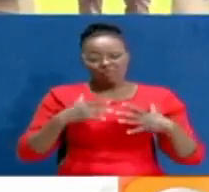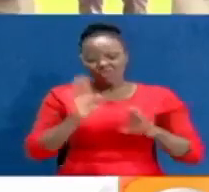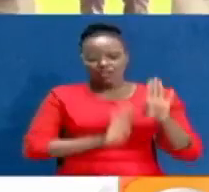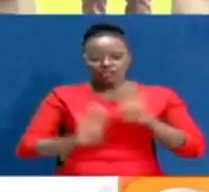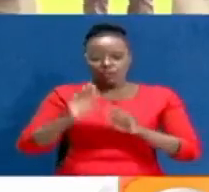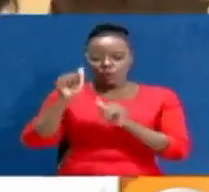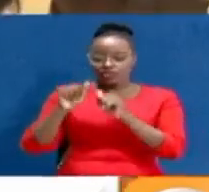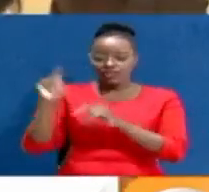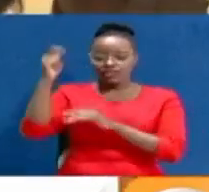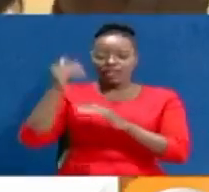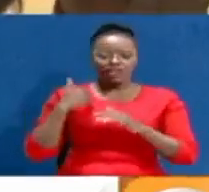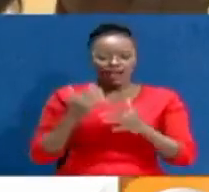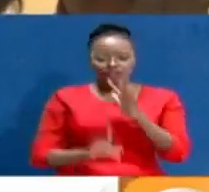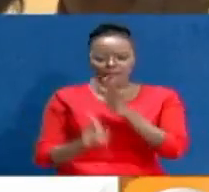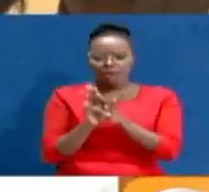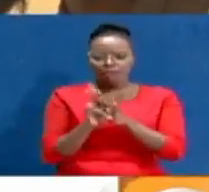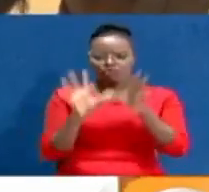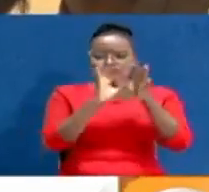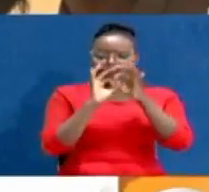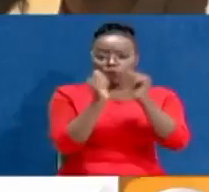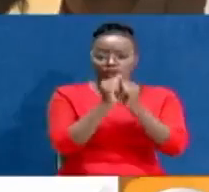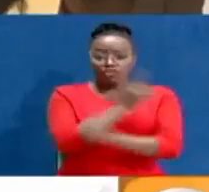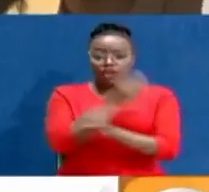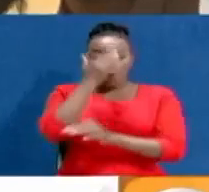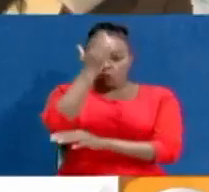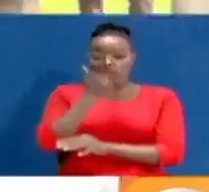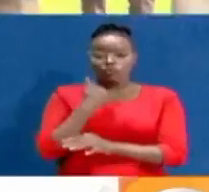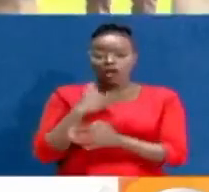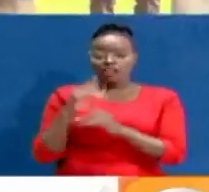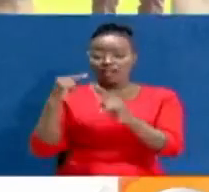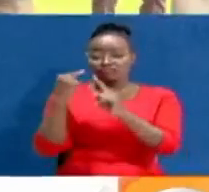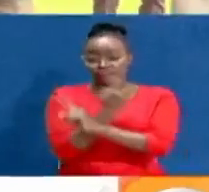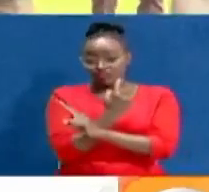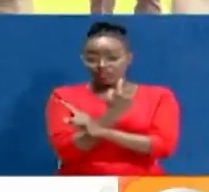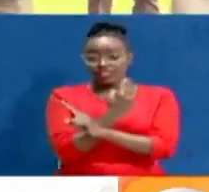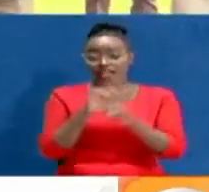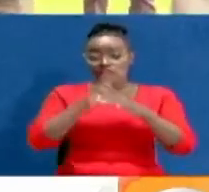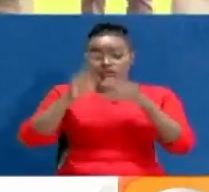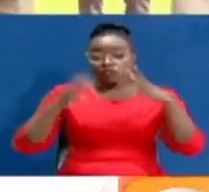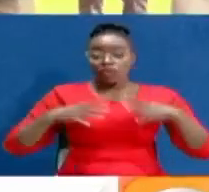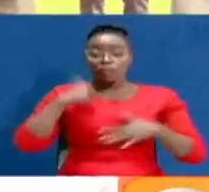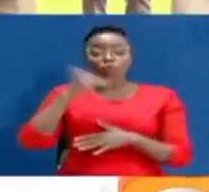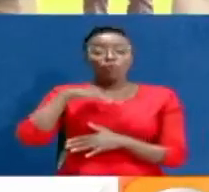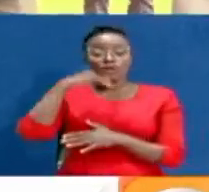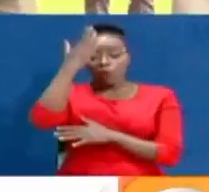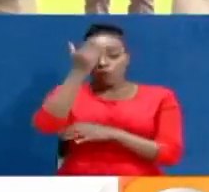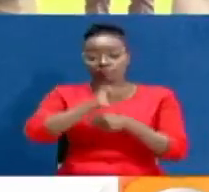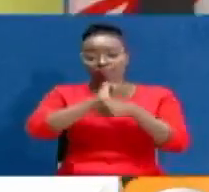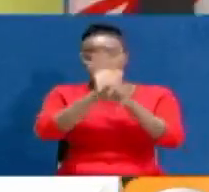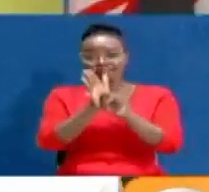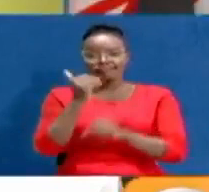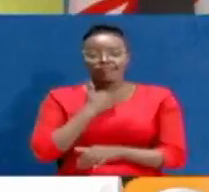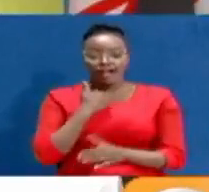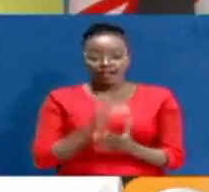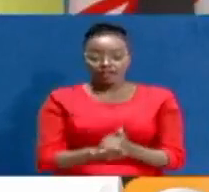inayoibuka miongoni mwa Wakenya ya kushirikiana na madaktari ili kupata matokeo mbadala ya wapendwa wao wanaoaga dunia kutokana na